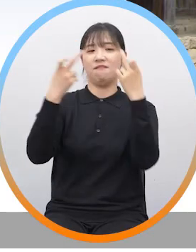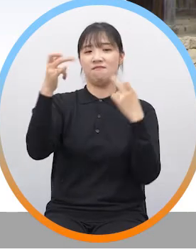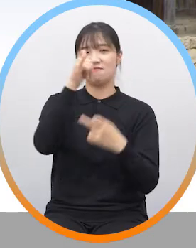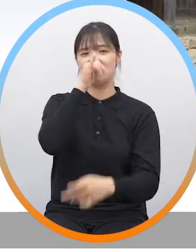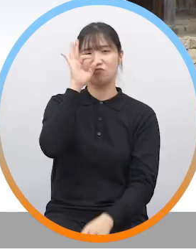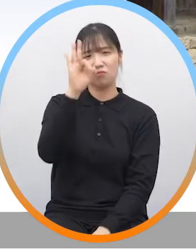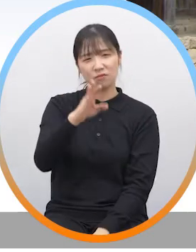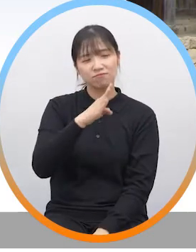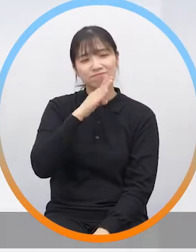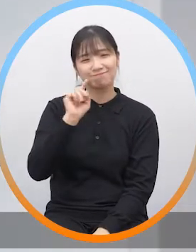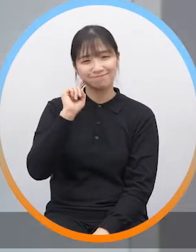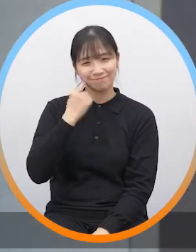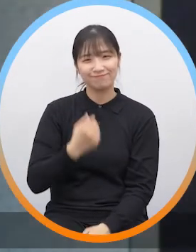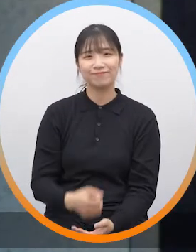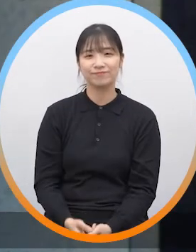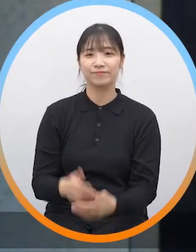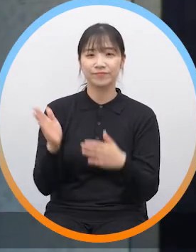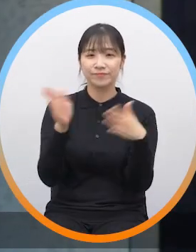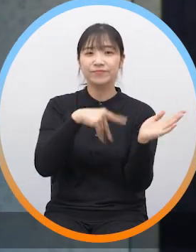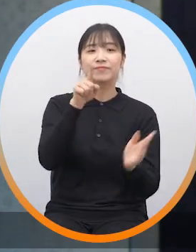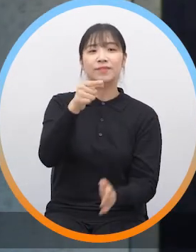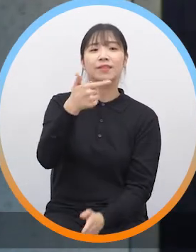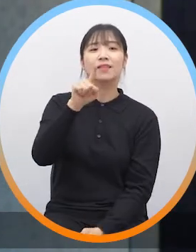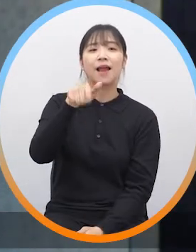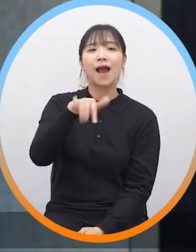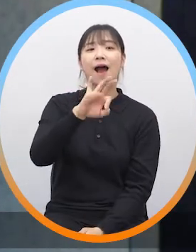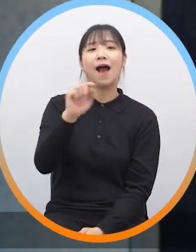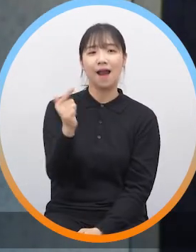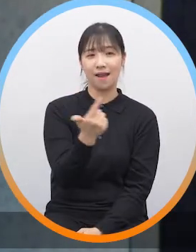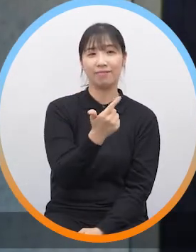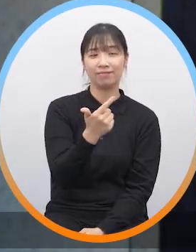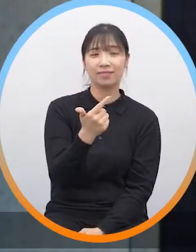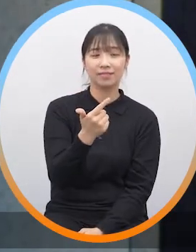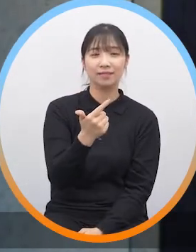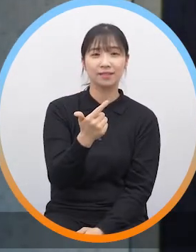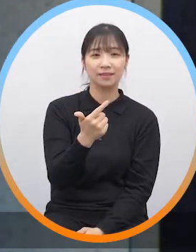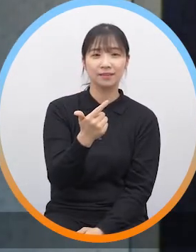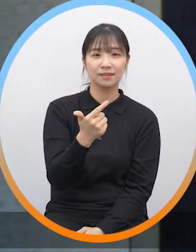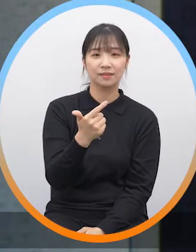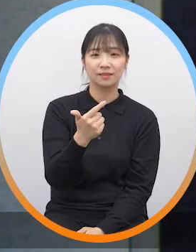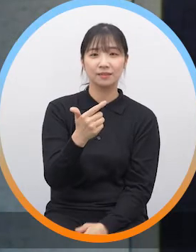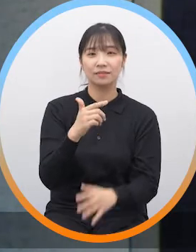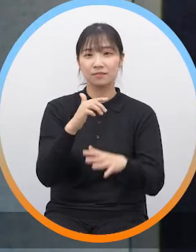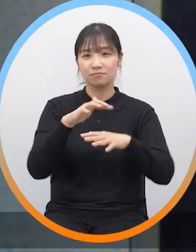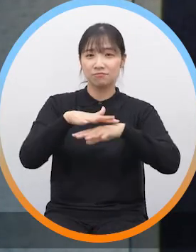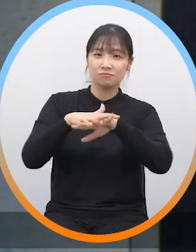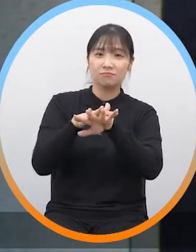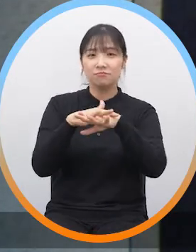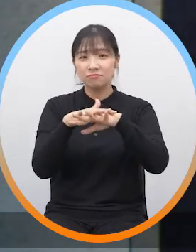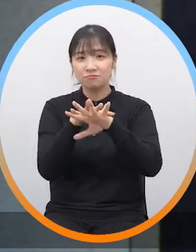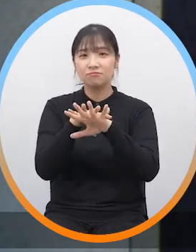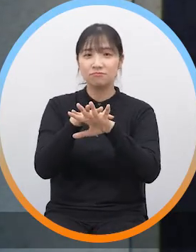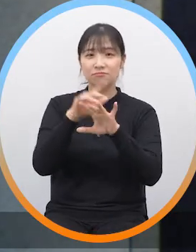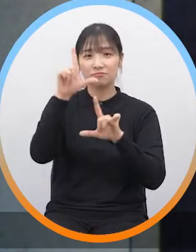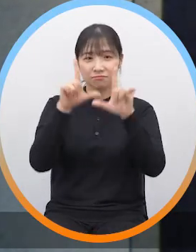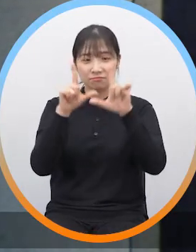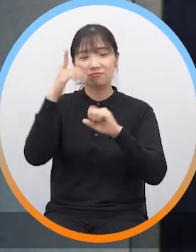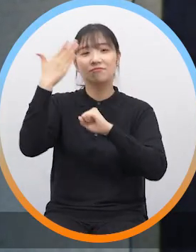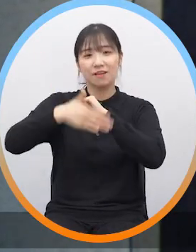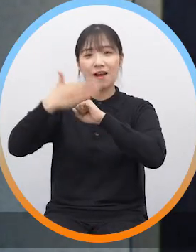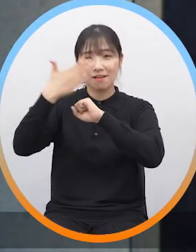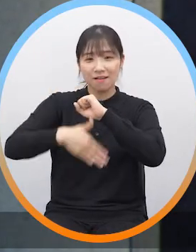정말 아름답죠. 자, 이건 나간의 사진인데요. 나간의